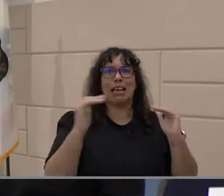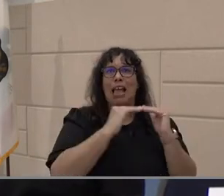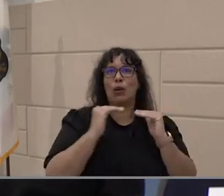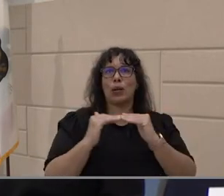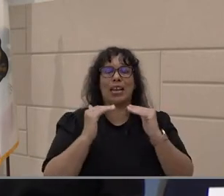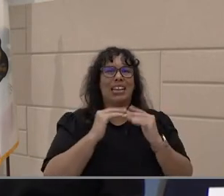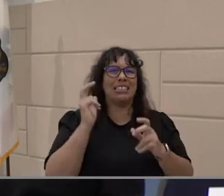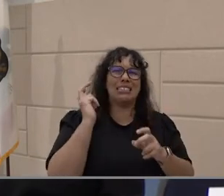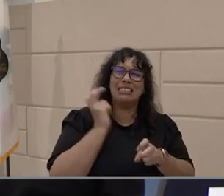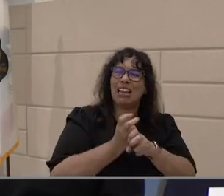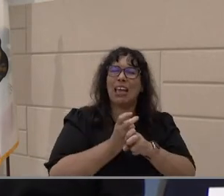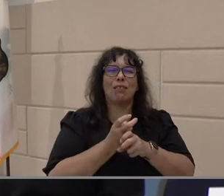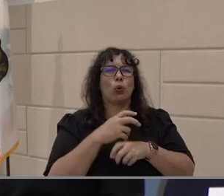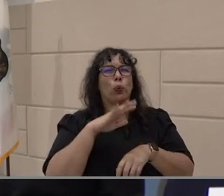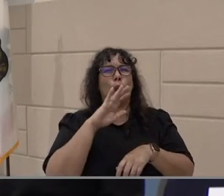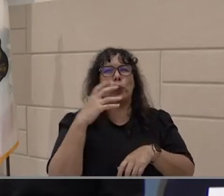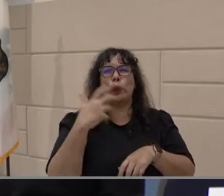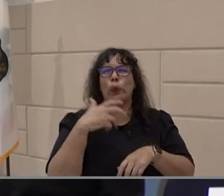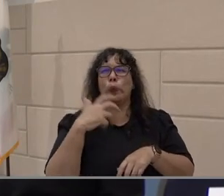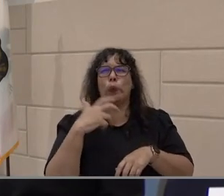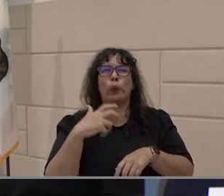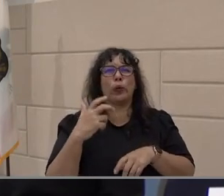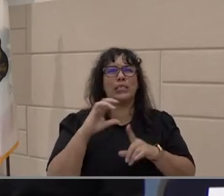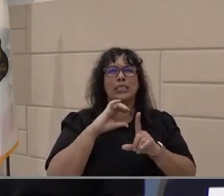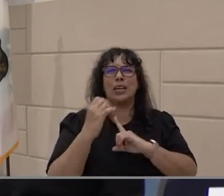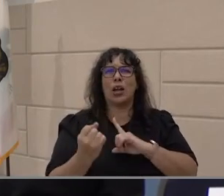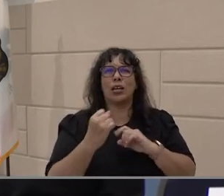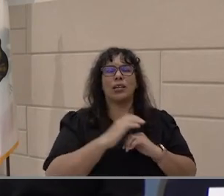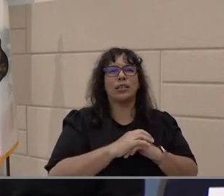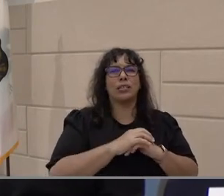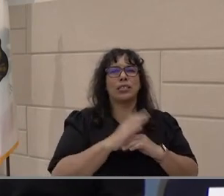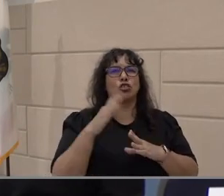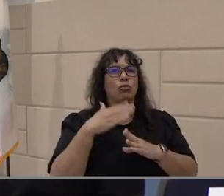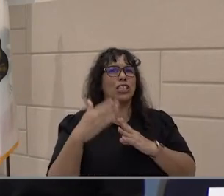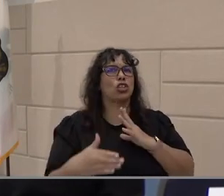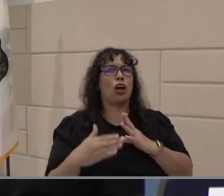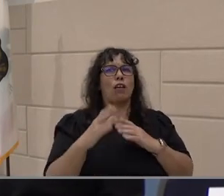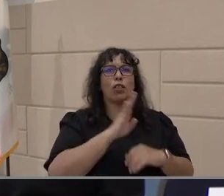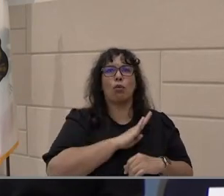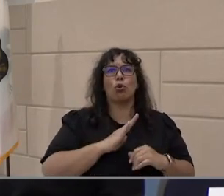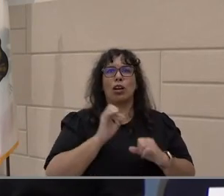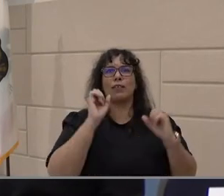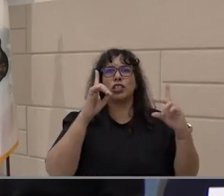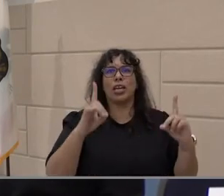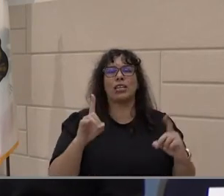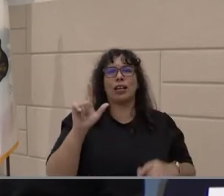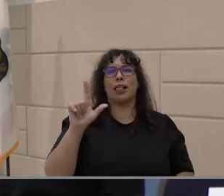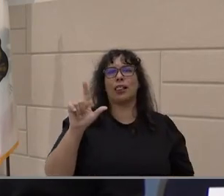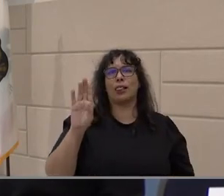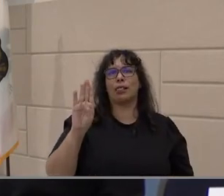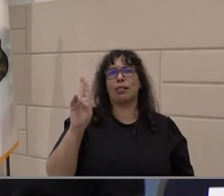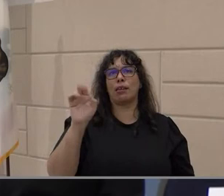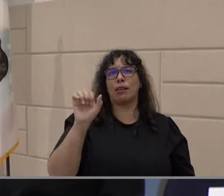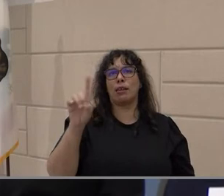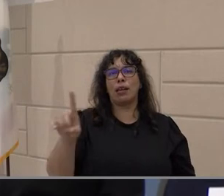កគាត់បានធ្វើនៅក្នុងកលៈទេសៈដ៏លំបាកនេះដូច្នេះក្រសួងអ